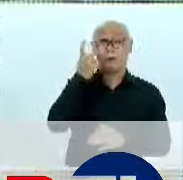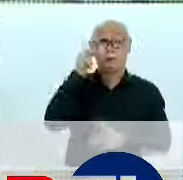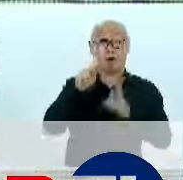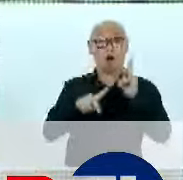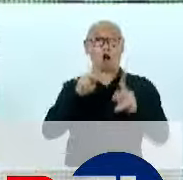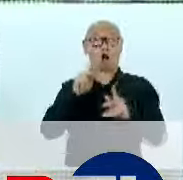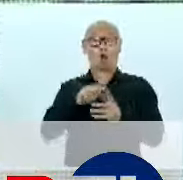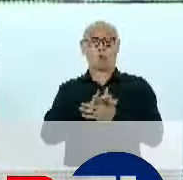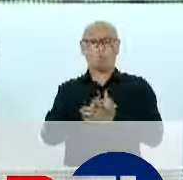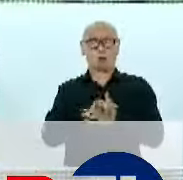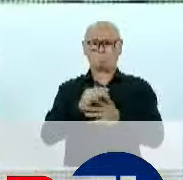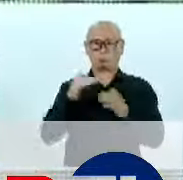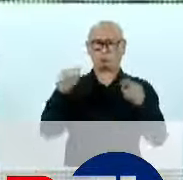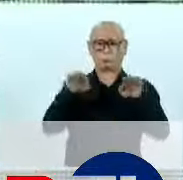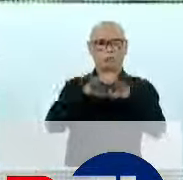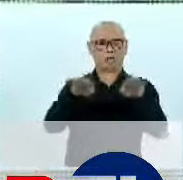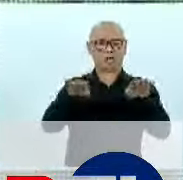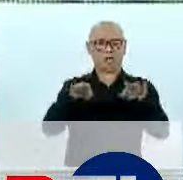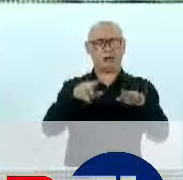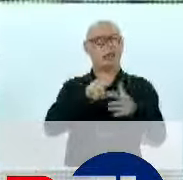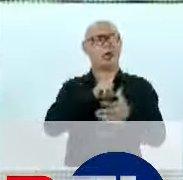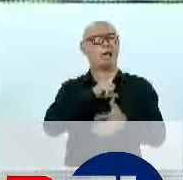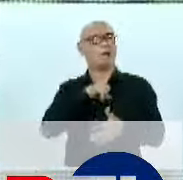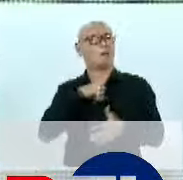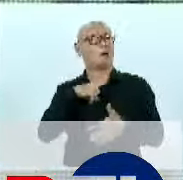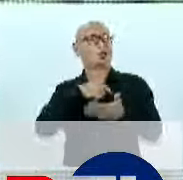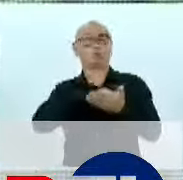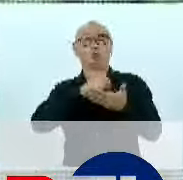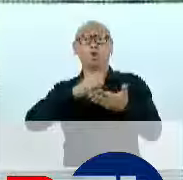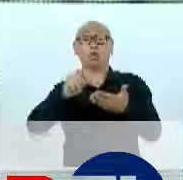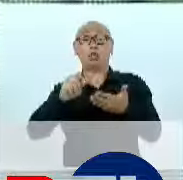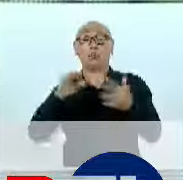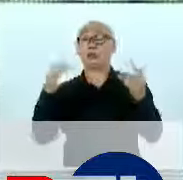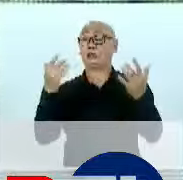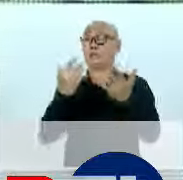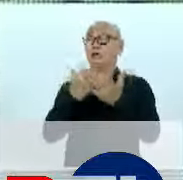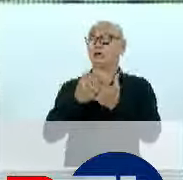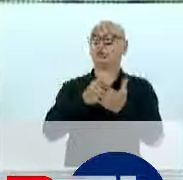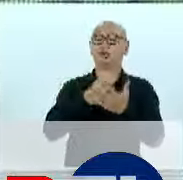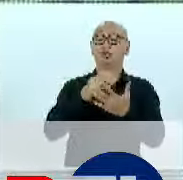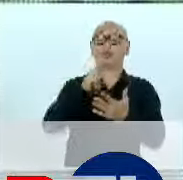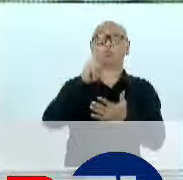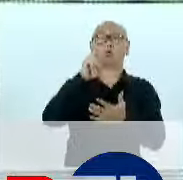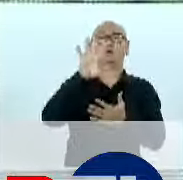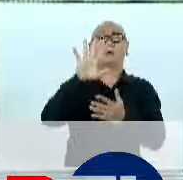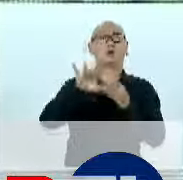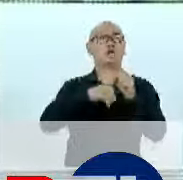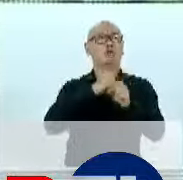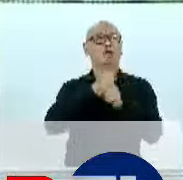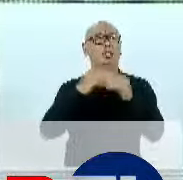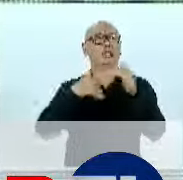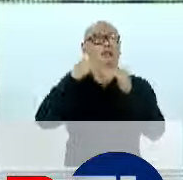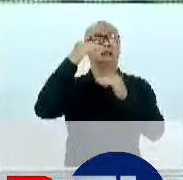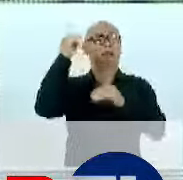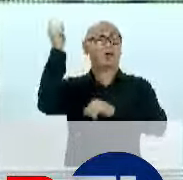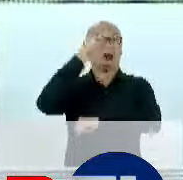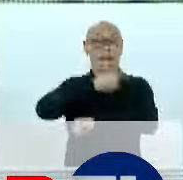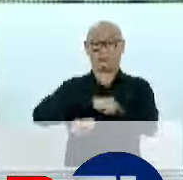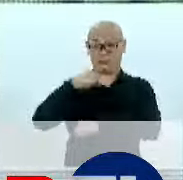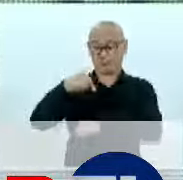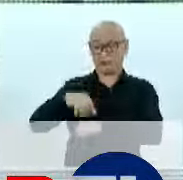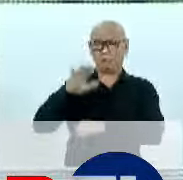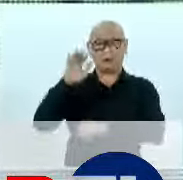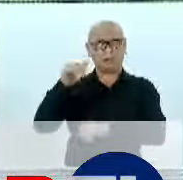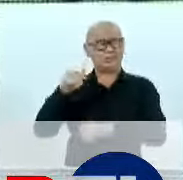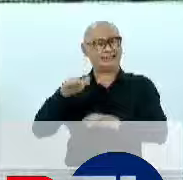bahwa rata-rata lama sekolah masyarakat Jawa Tengah usia 25 tahun ke atas hari ini